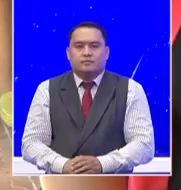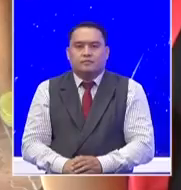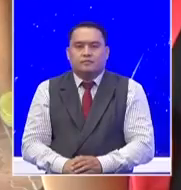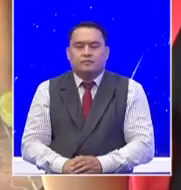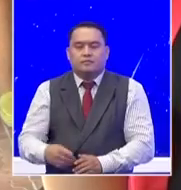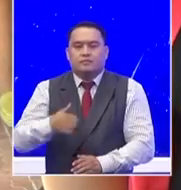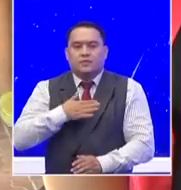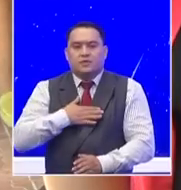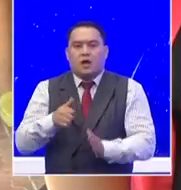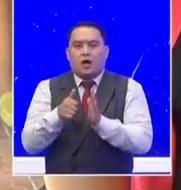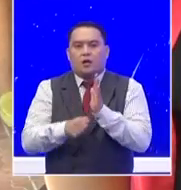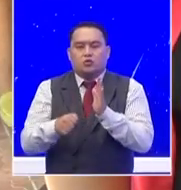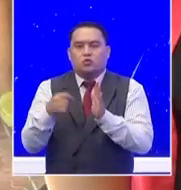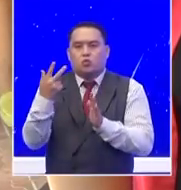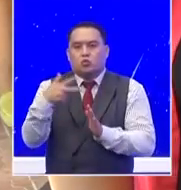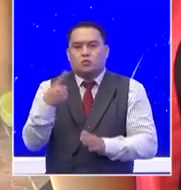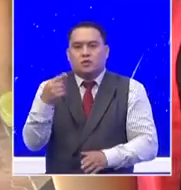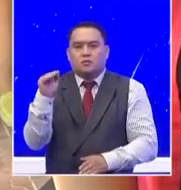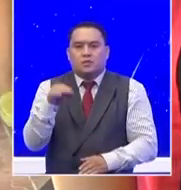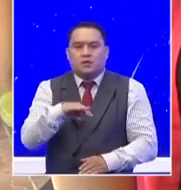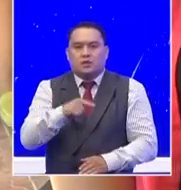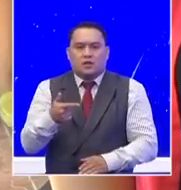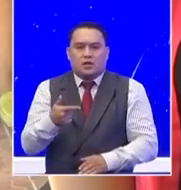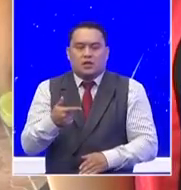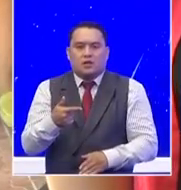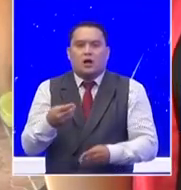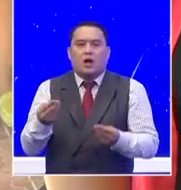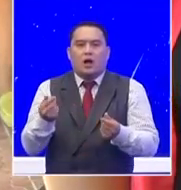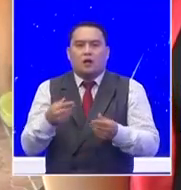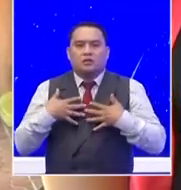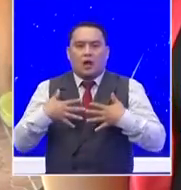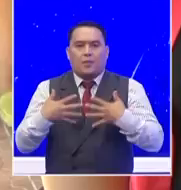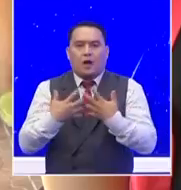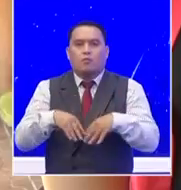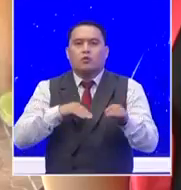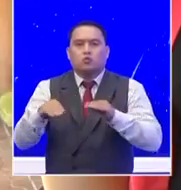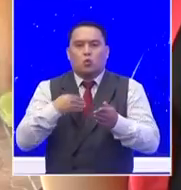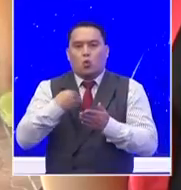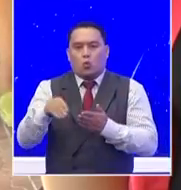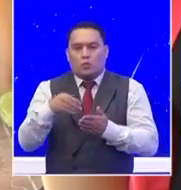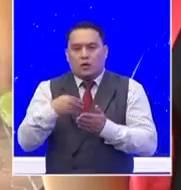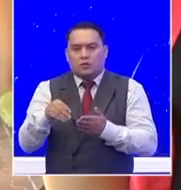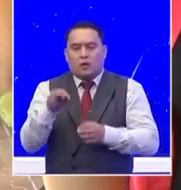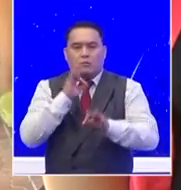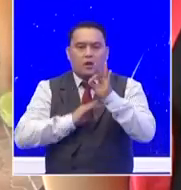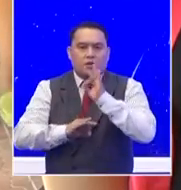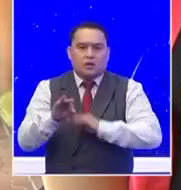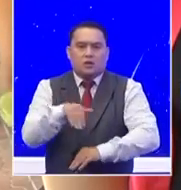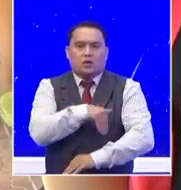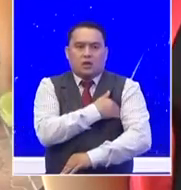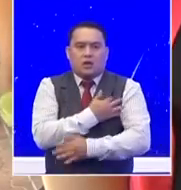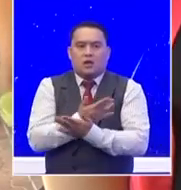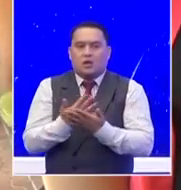Біз жалпы 631 мың тенге жинадық. Бірден қолдағы бар қаражатқа тыныс алу аппаратын алдық. Қалған парацетамол, градусник